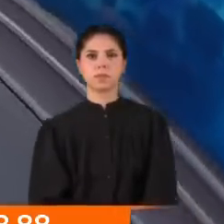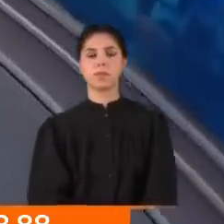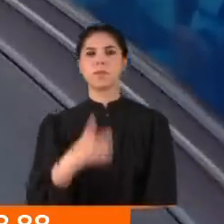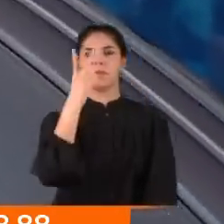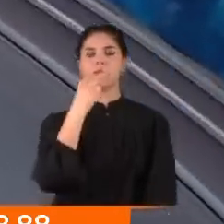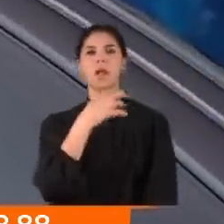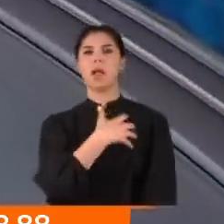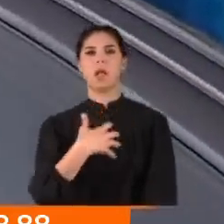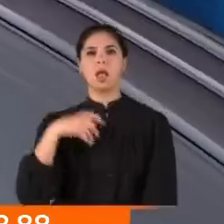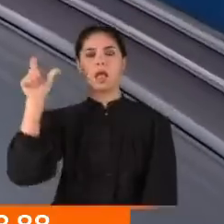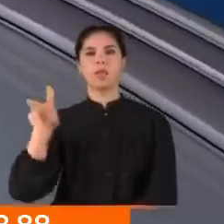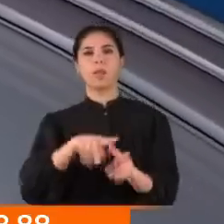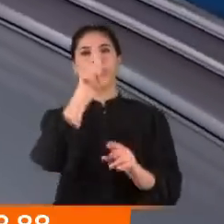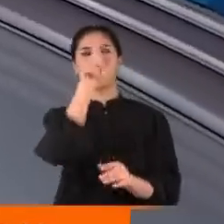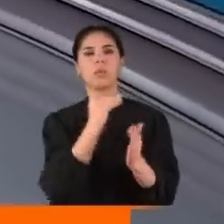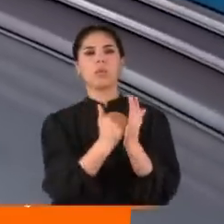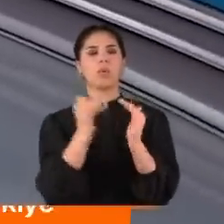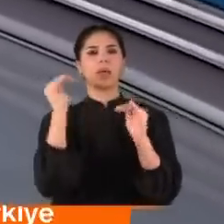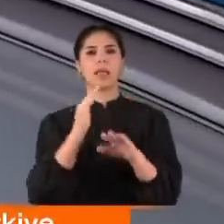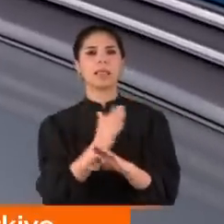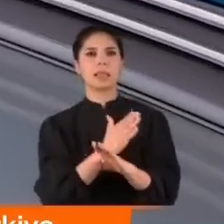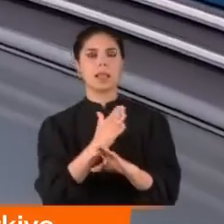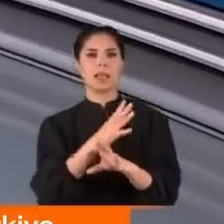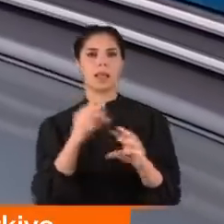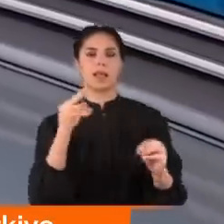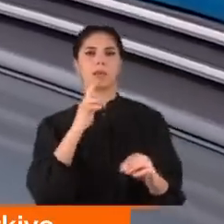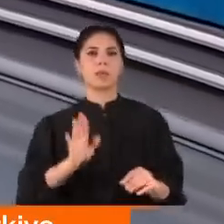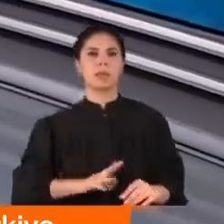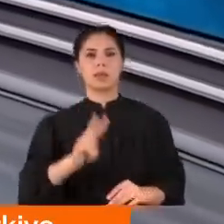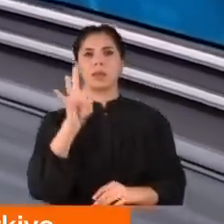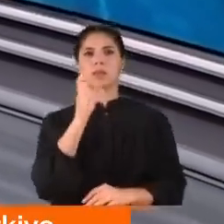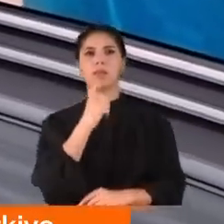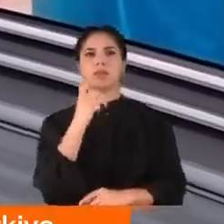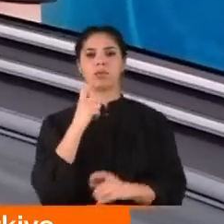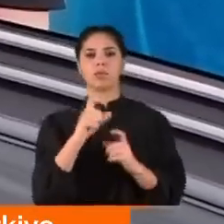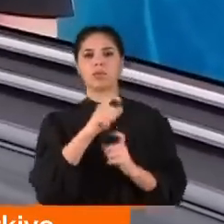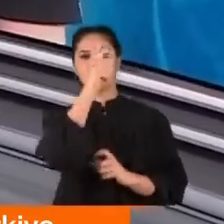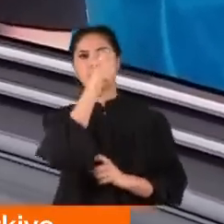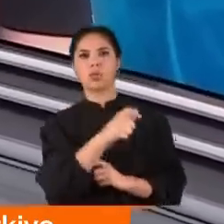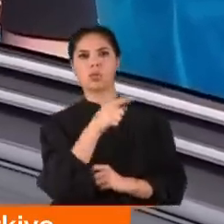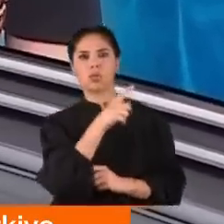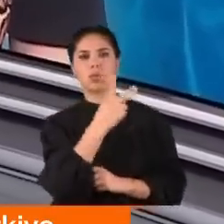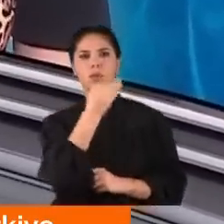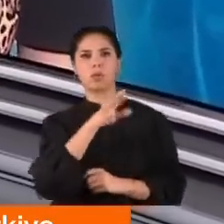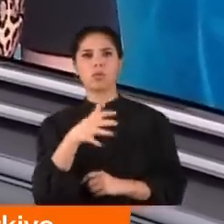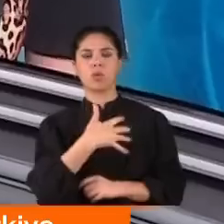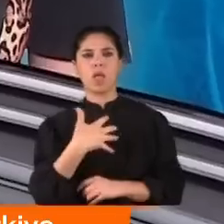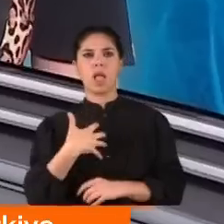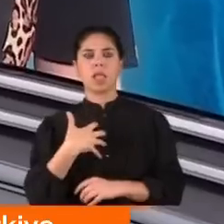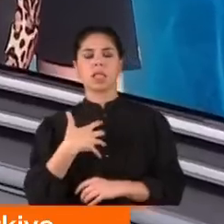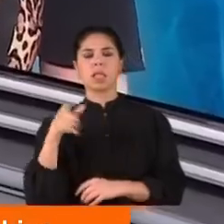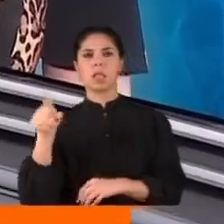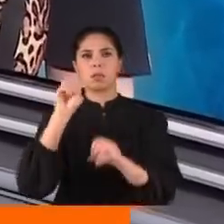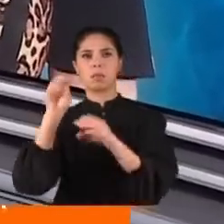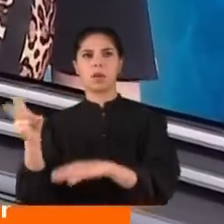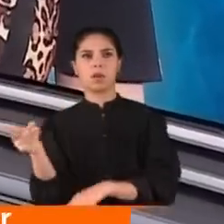Gözü yaşlı anneyi Müge Anlı'ya getiren sebep kayıp kızıydı. 25 yaşındaki Sümeyra Sayar iki çocuğunu annesine bırakıp